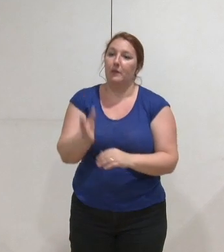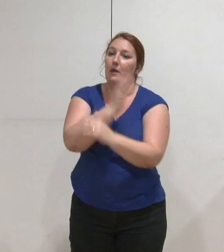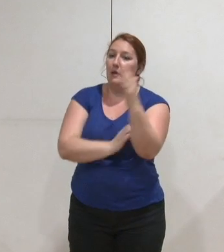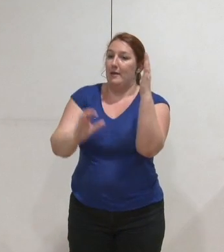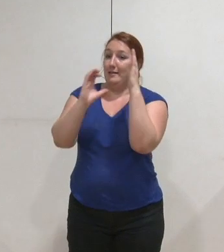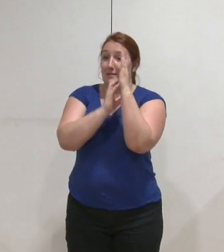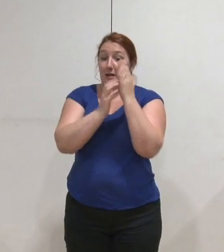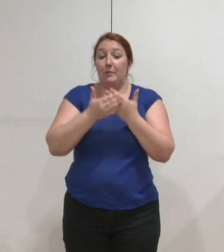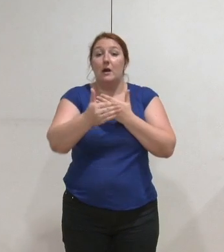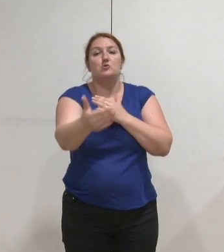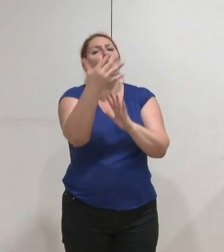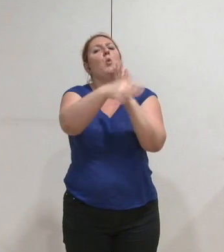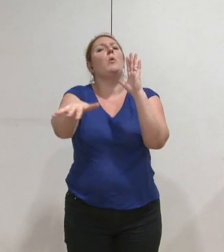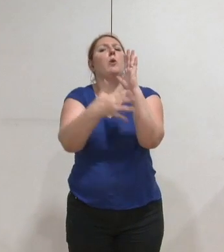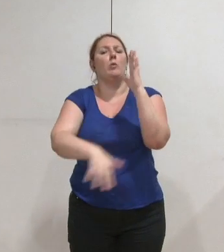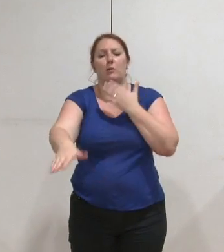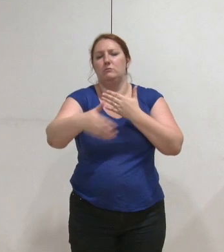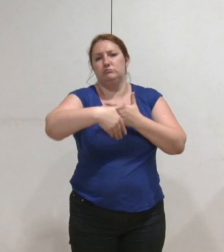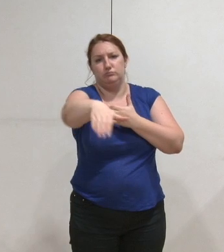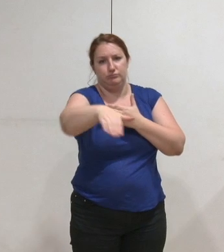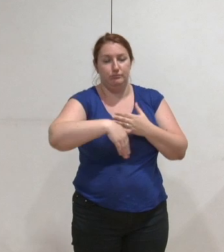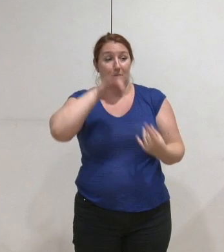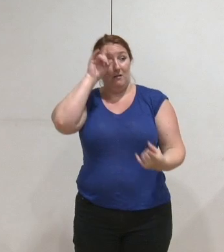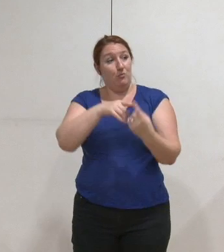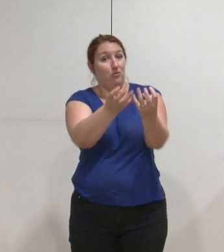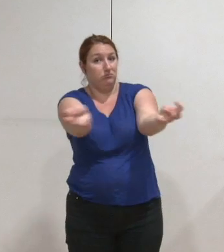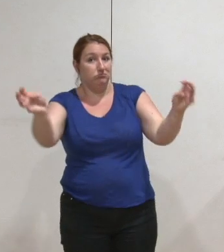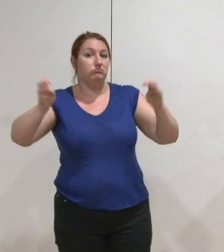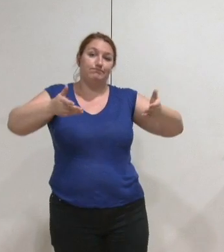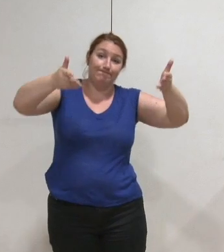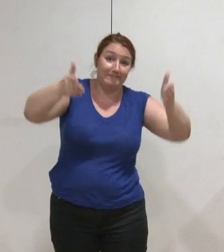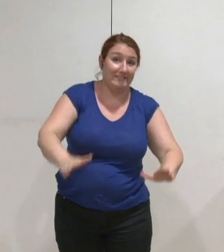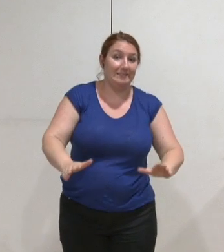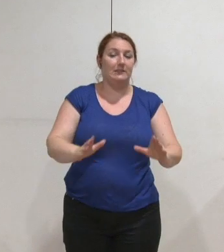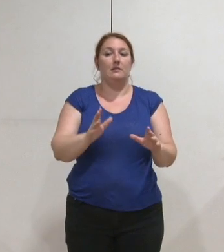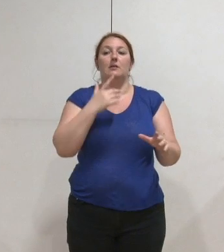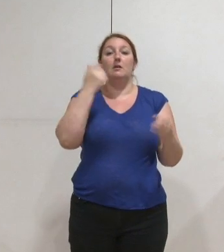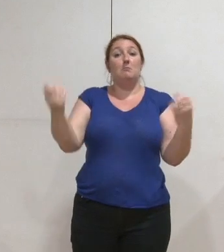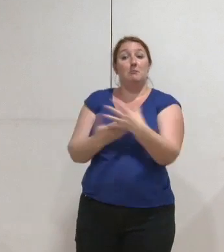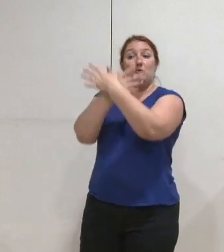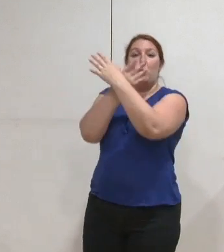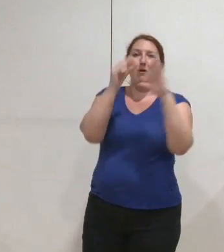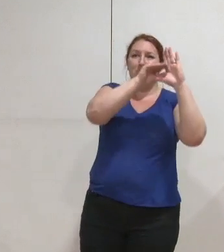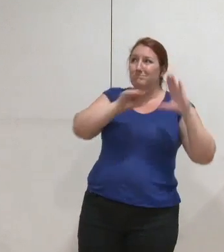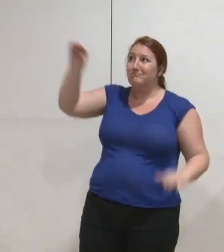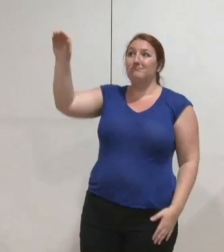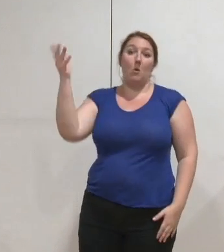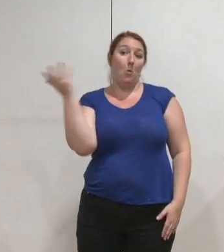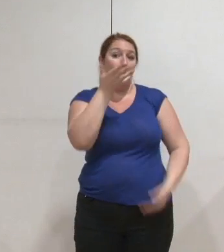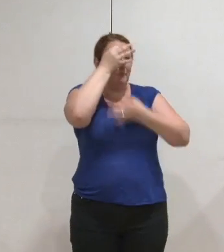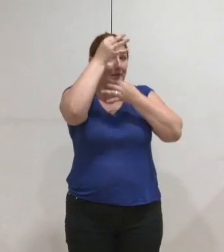interviendra d'ici l'automne pour permettre à ce conseil de statuer sur les montants à transférer à la métropole cette